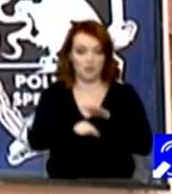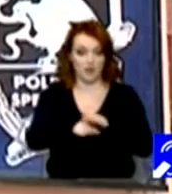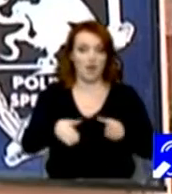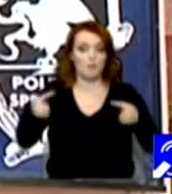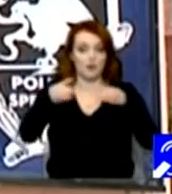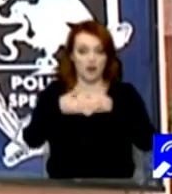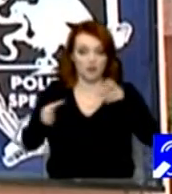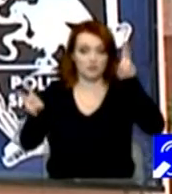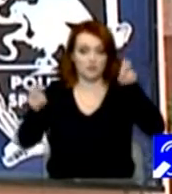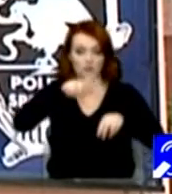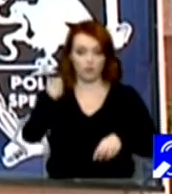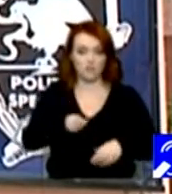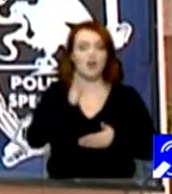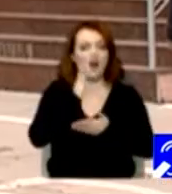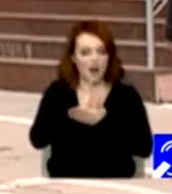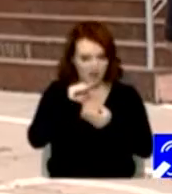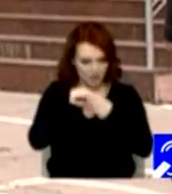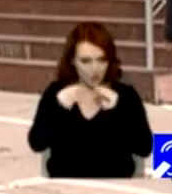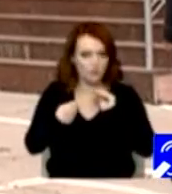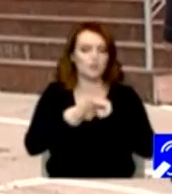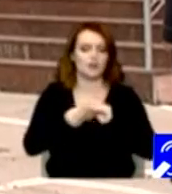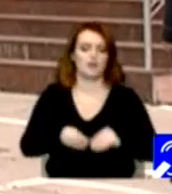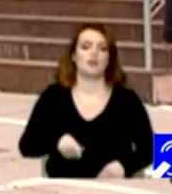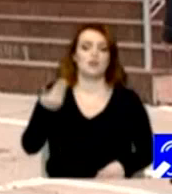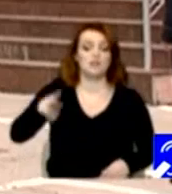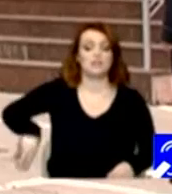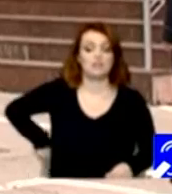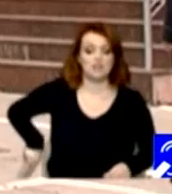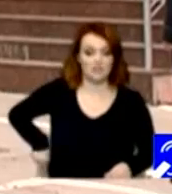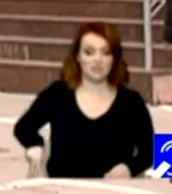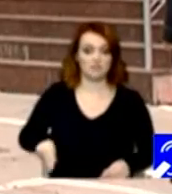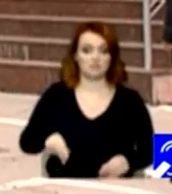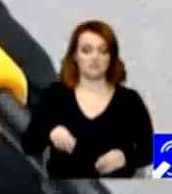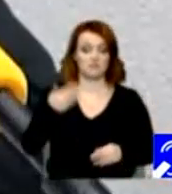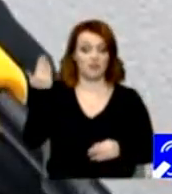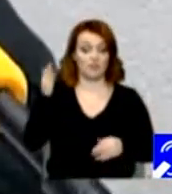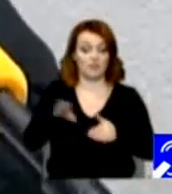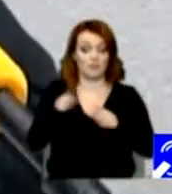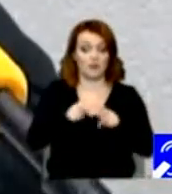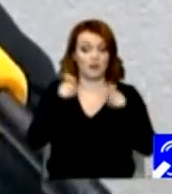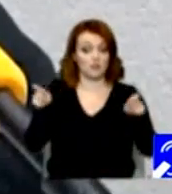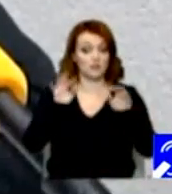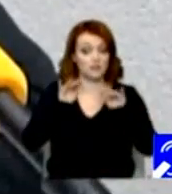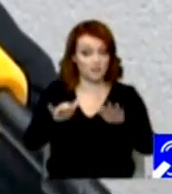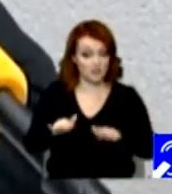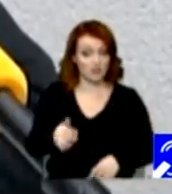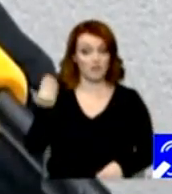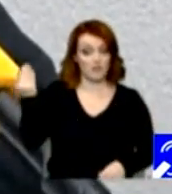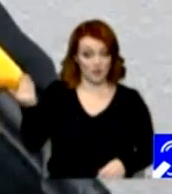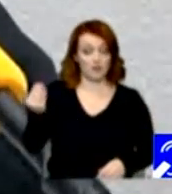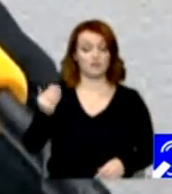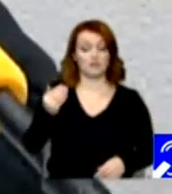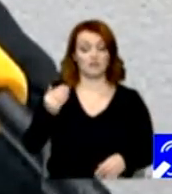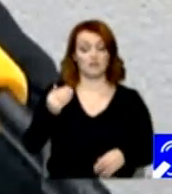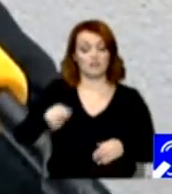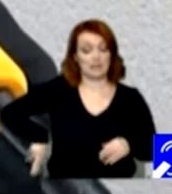fulger nu este totuși lipsită de probleme cu țarul șef al brigăzii Cazimir trojan este anchetat Ineului deja de o lună este supus unei